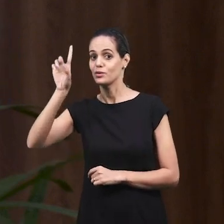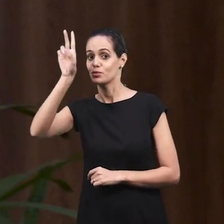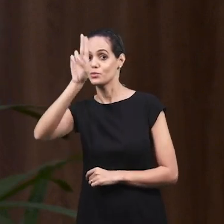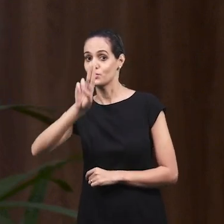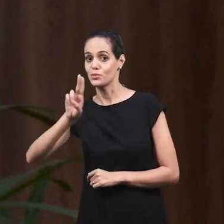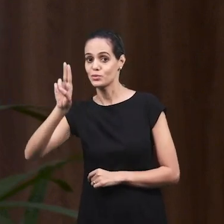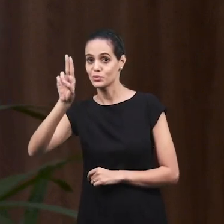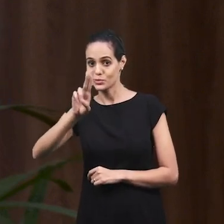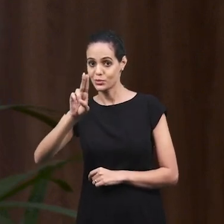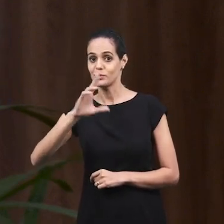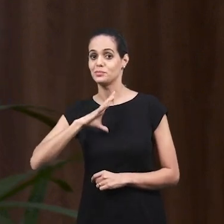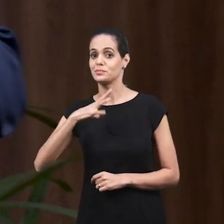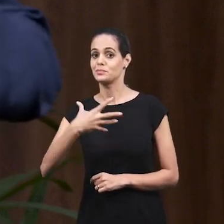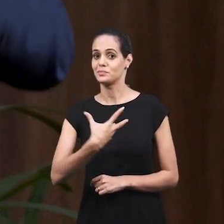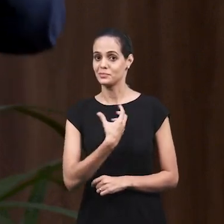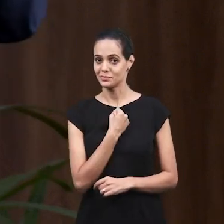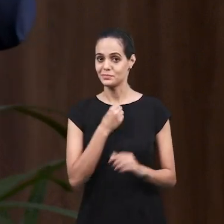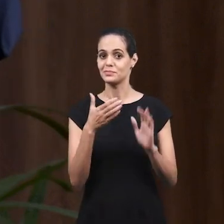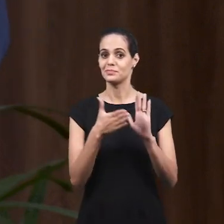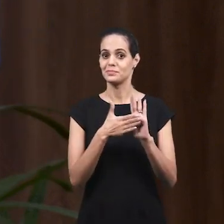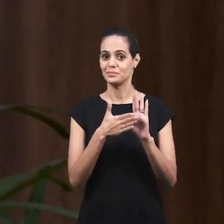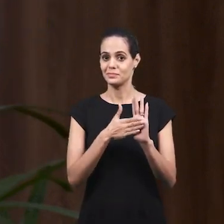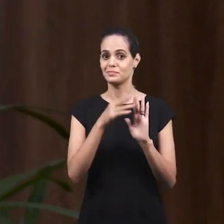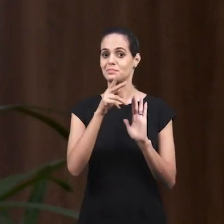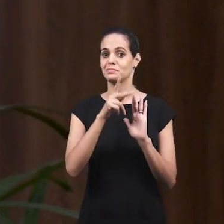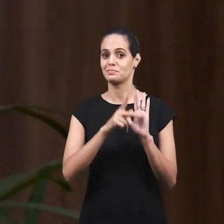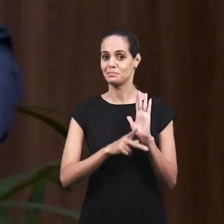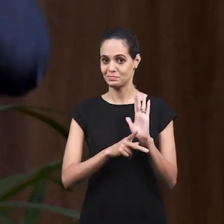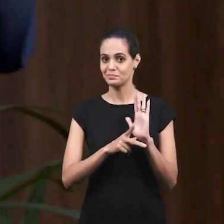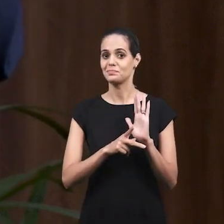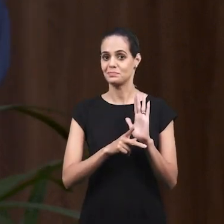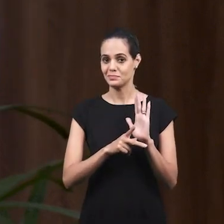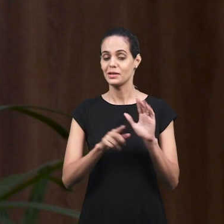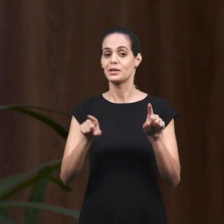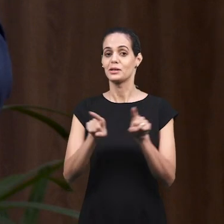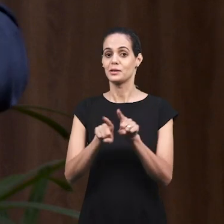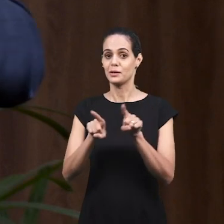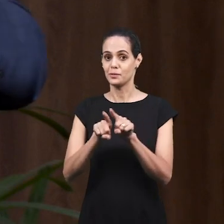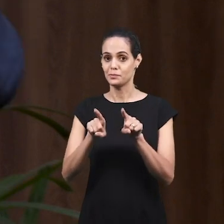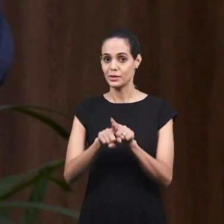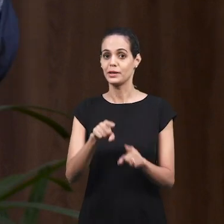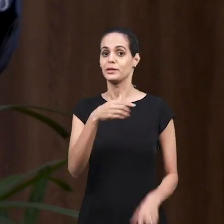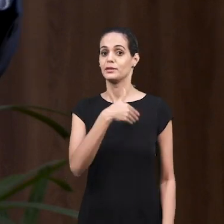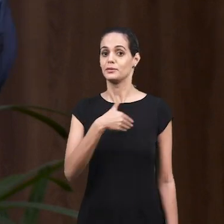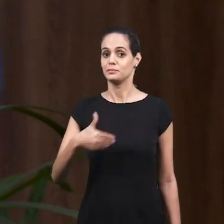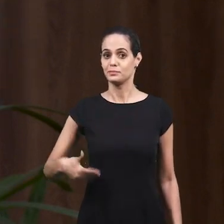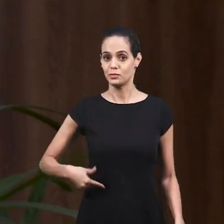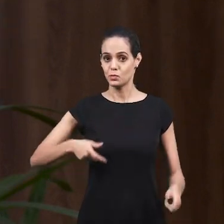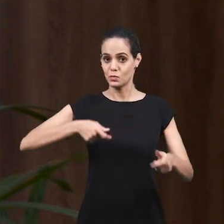salut, de royaume, de gouvernement en faveur de l'homme.